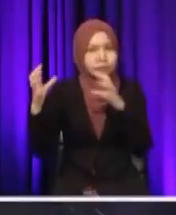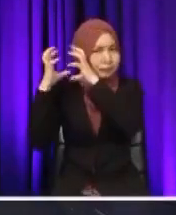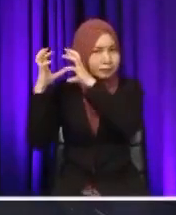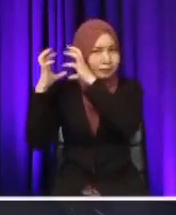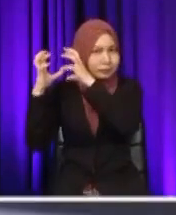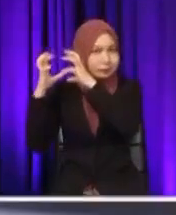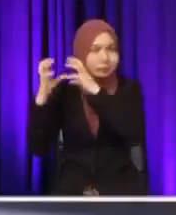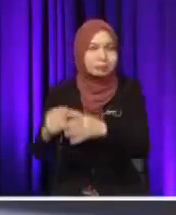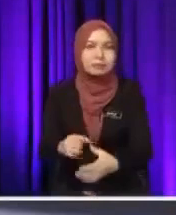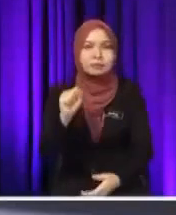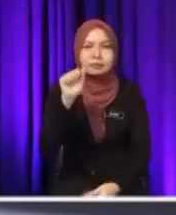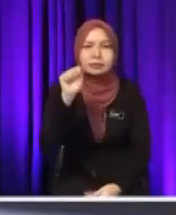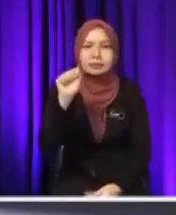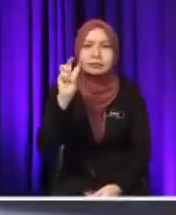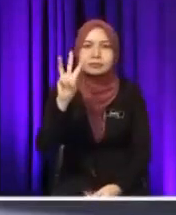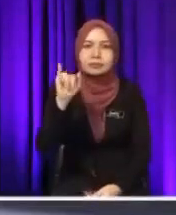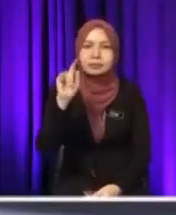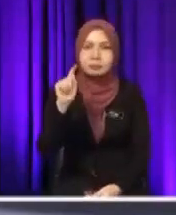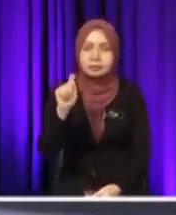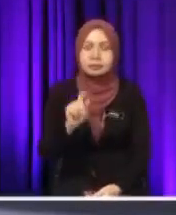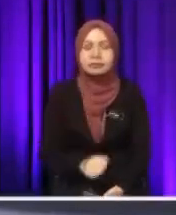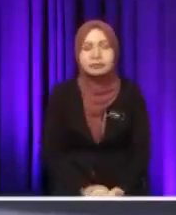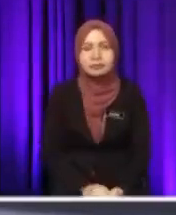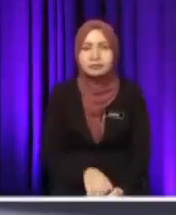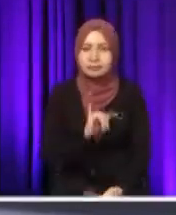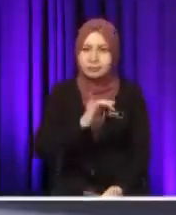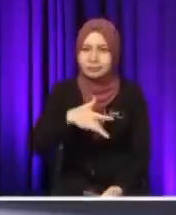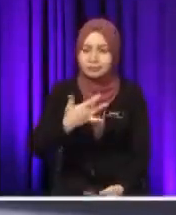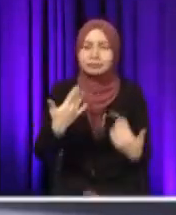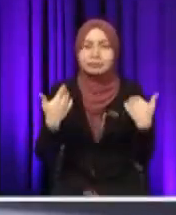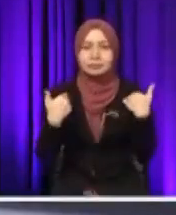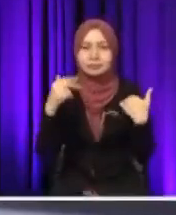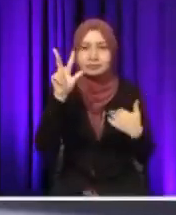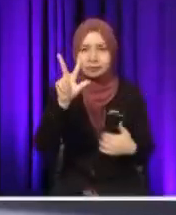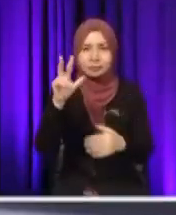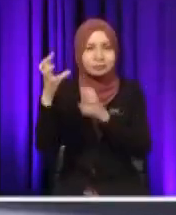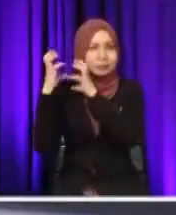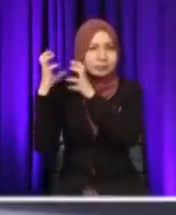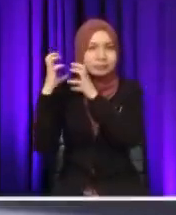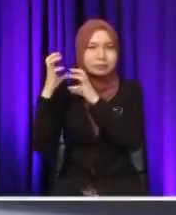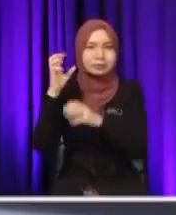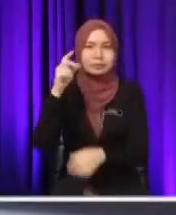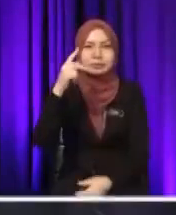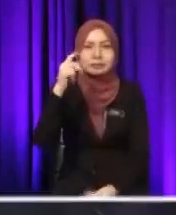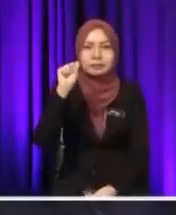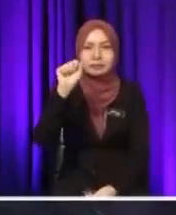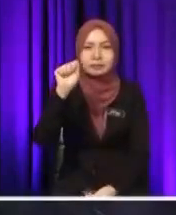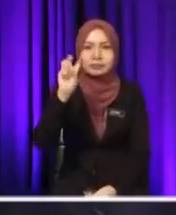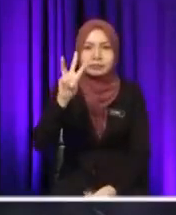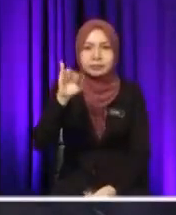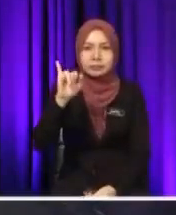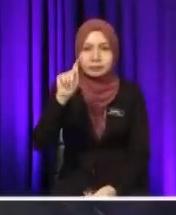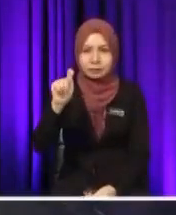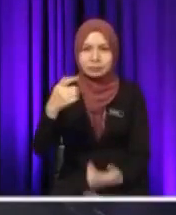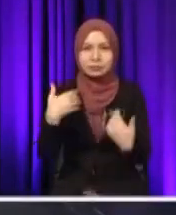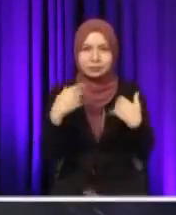rasa ada tiga jenis cikgu. Hebat. Saya rasa tiga lah. Okey, hebat tu. Betul tak cikgu? Betul. Tiga. Okey, kita nak